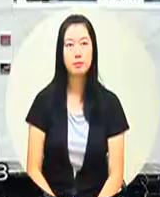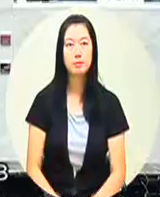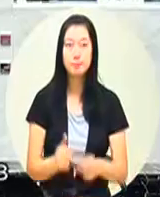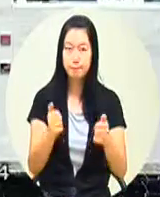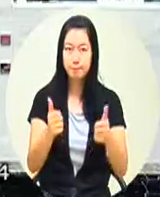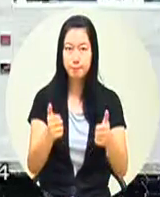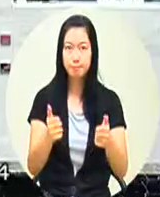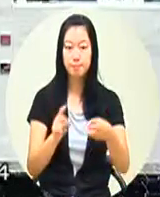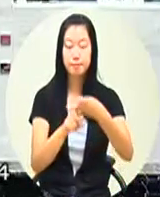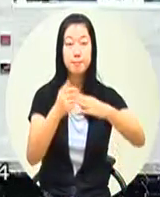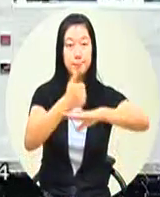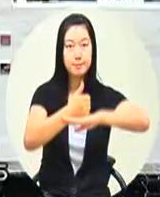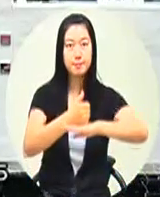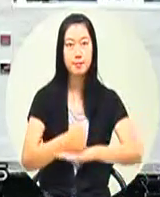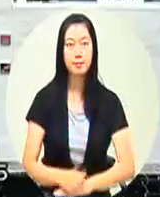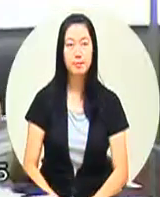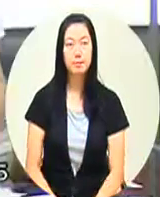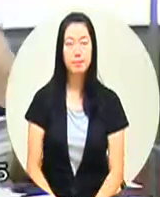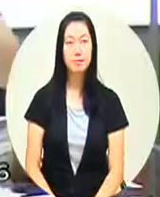谢啊，谢谢主席啊、哦、